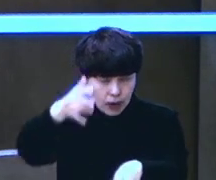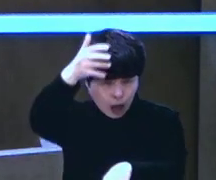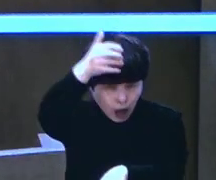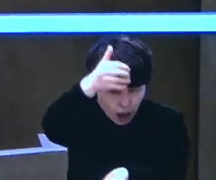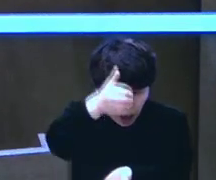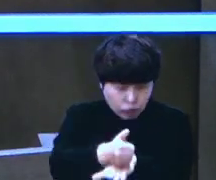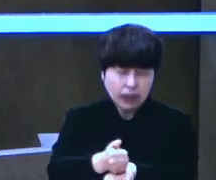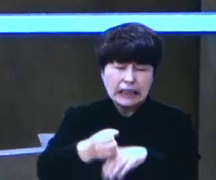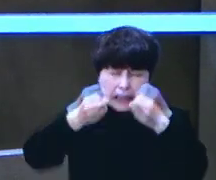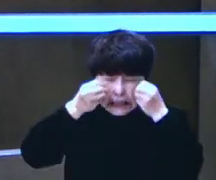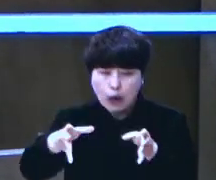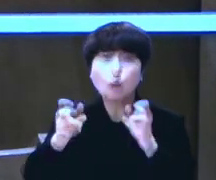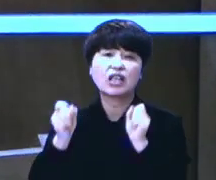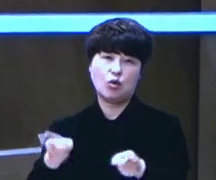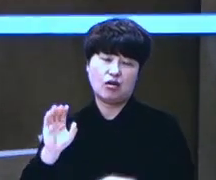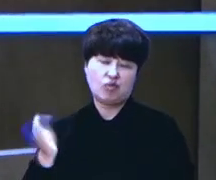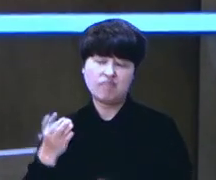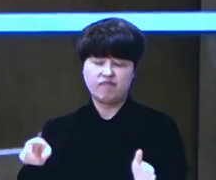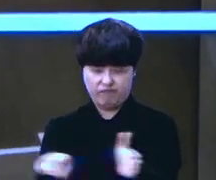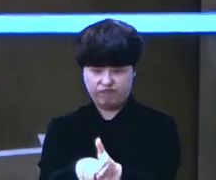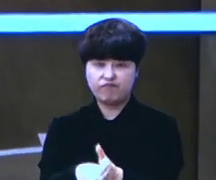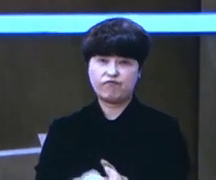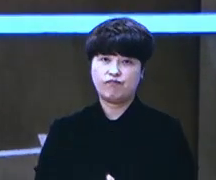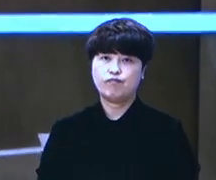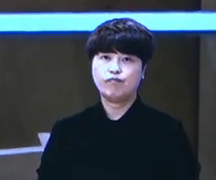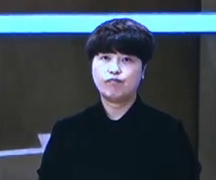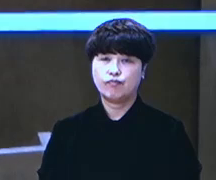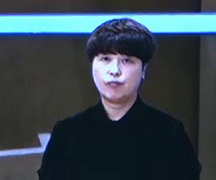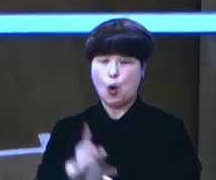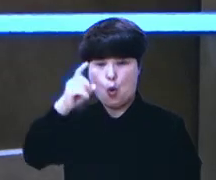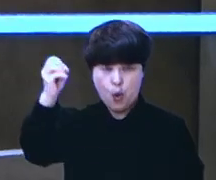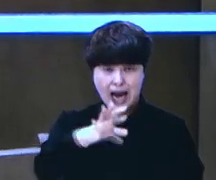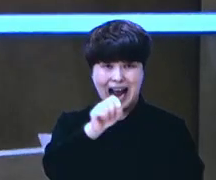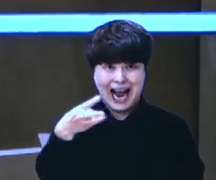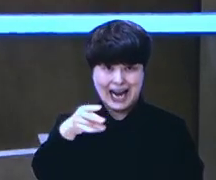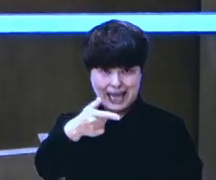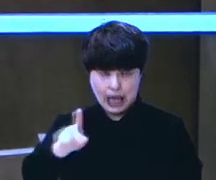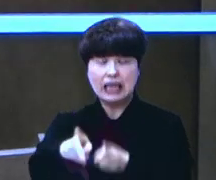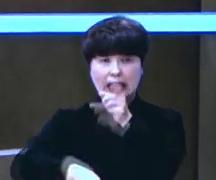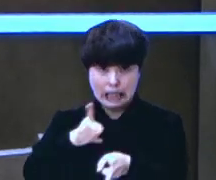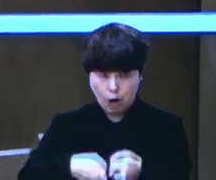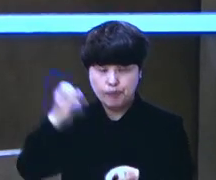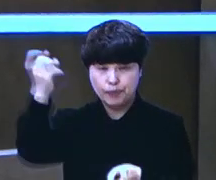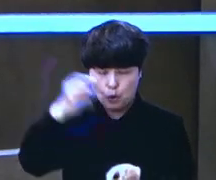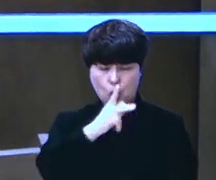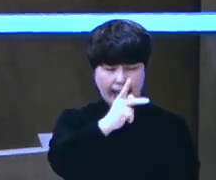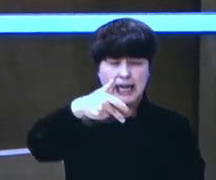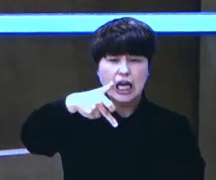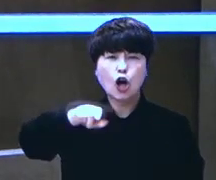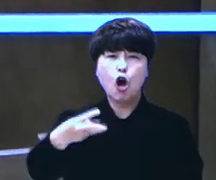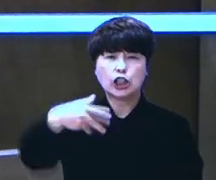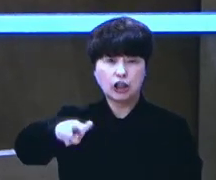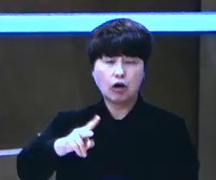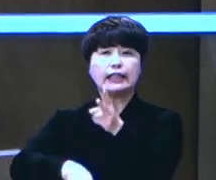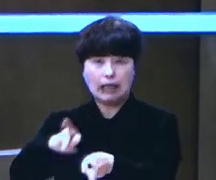새로운 기회가 될 것이라고 굳게 믿고 있습니다. 고향 아레나 건설 사업과 고향 K컬처 밸리 사업을